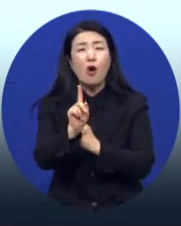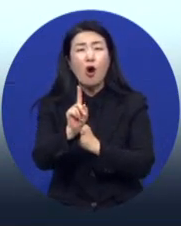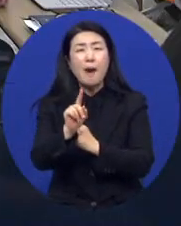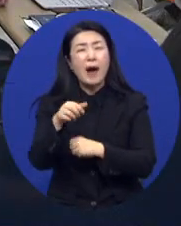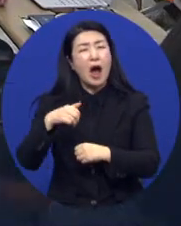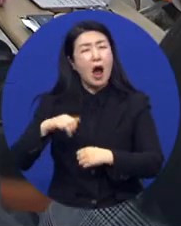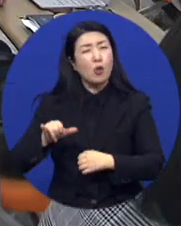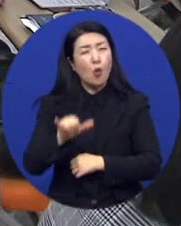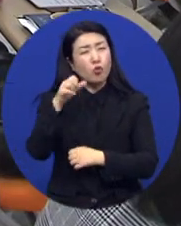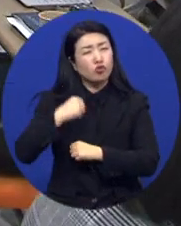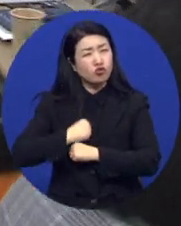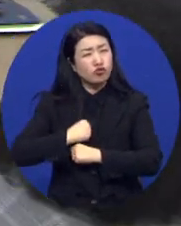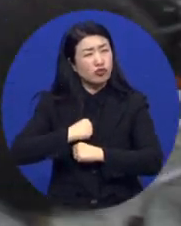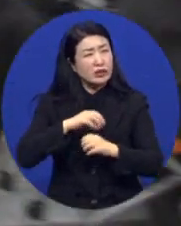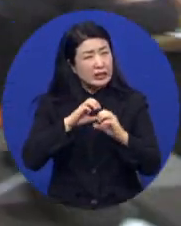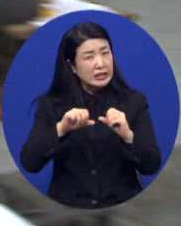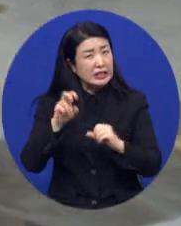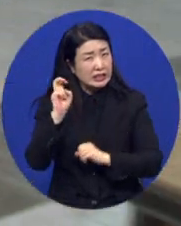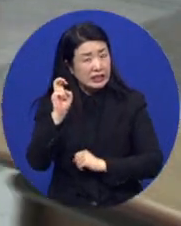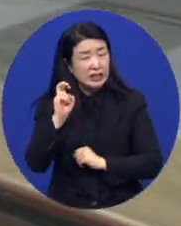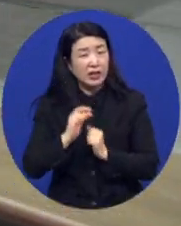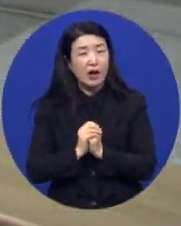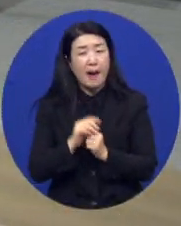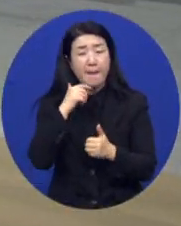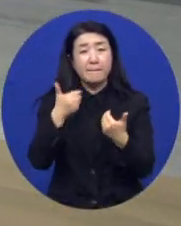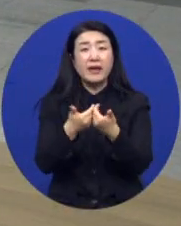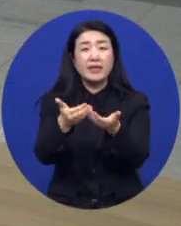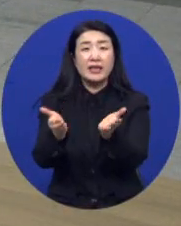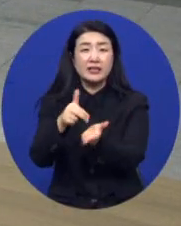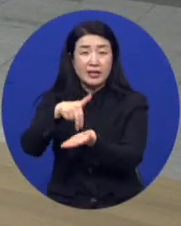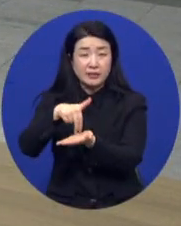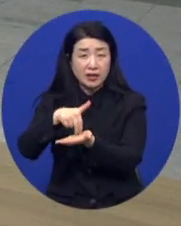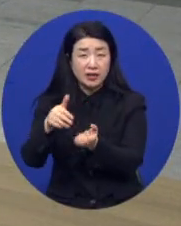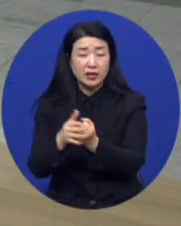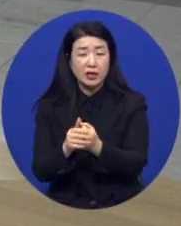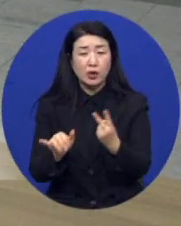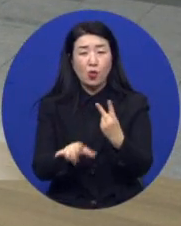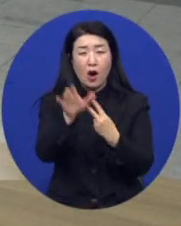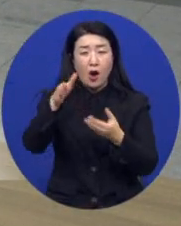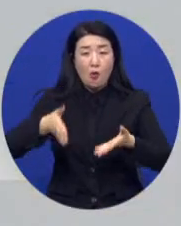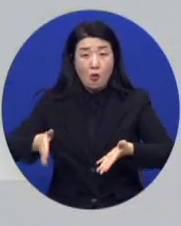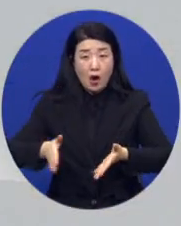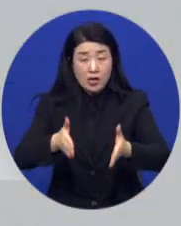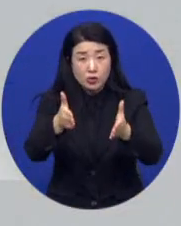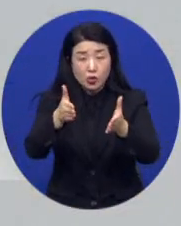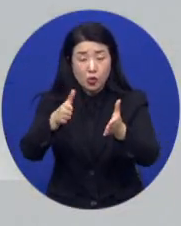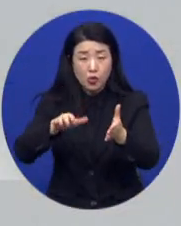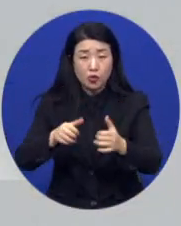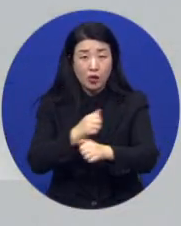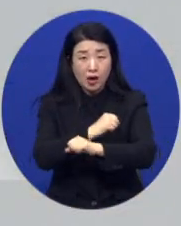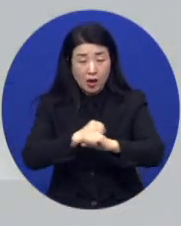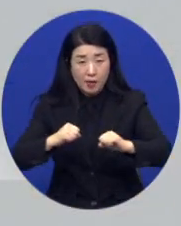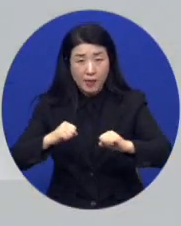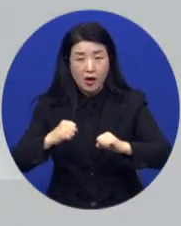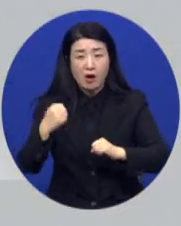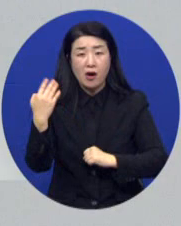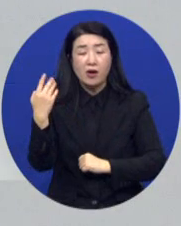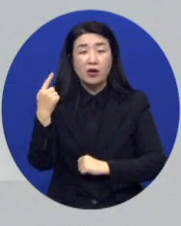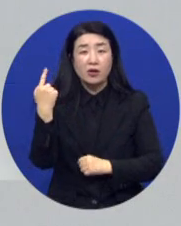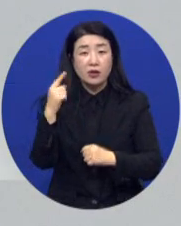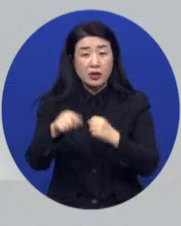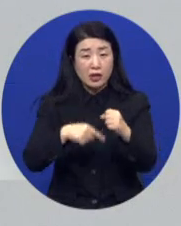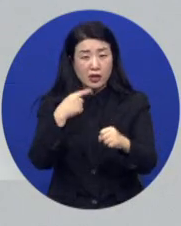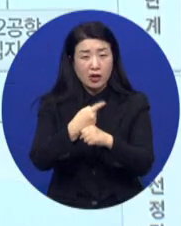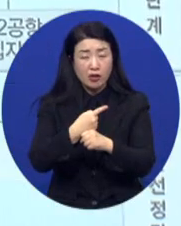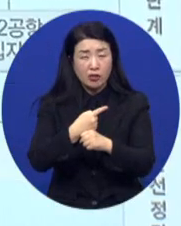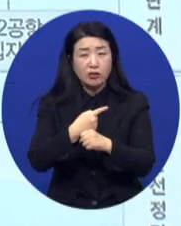쓰려고 하는 거 아니냐 제2공항 반대 단체들은 제주공항 활주로 용량을 늘리면 연간 4,500만